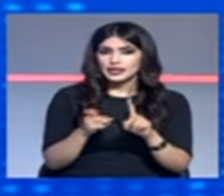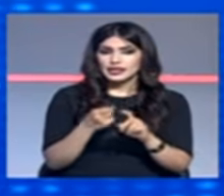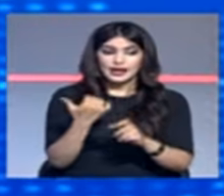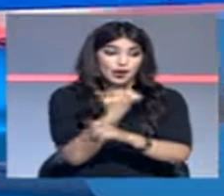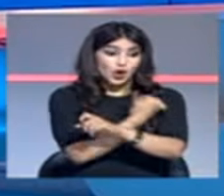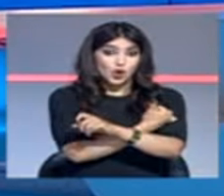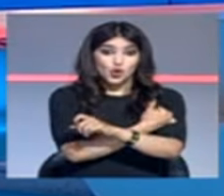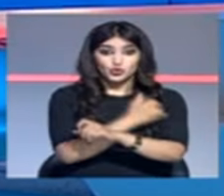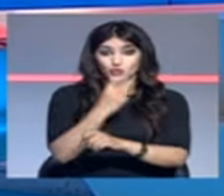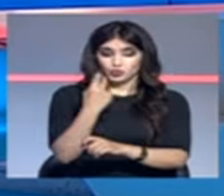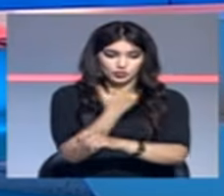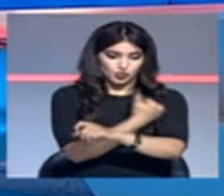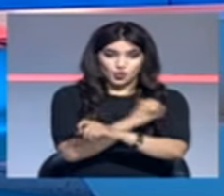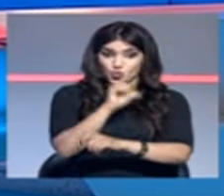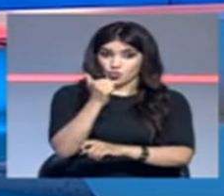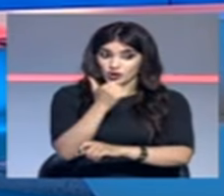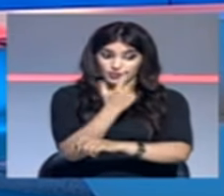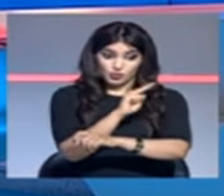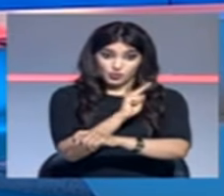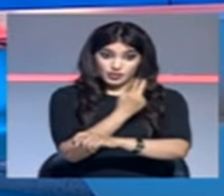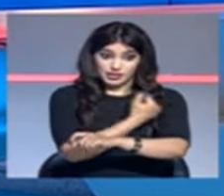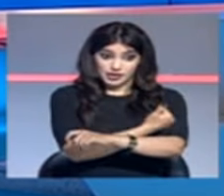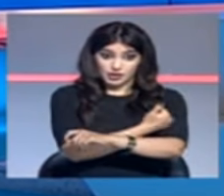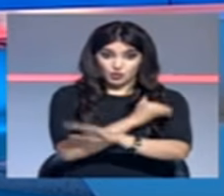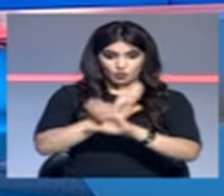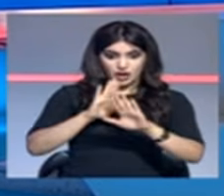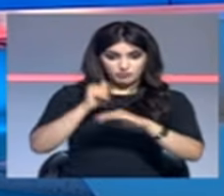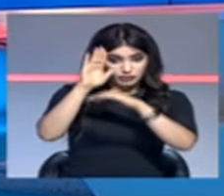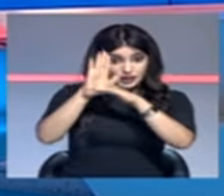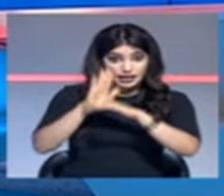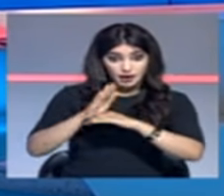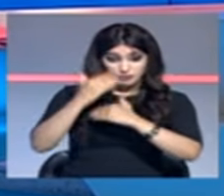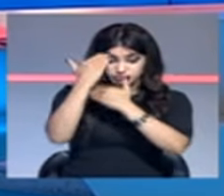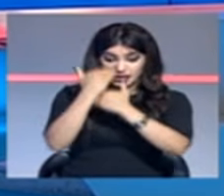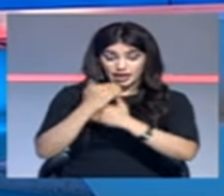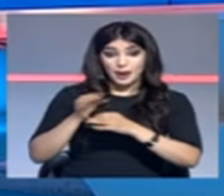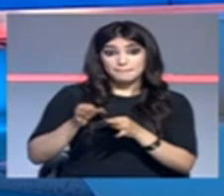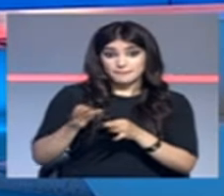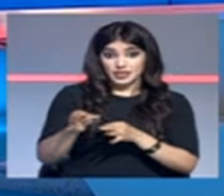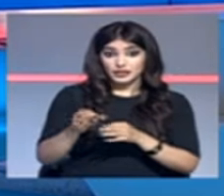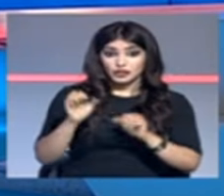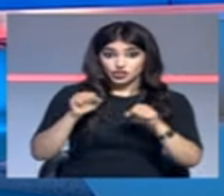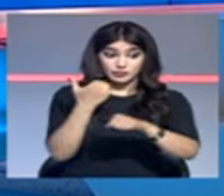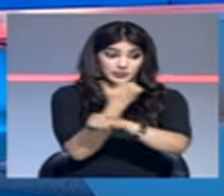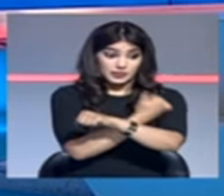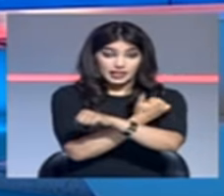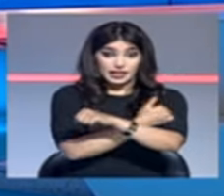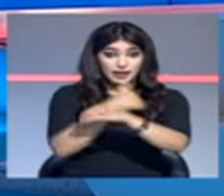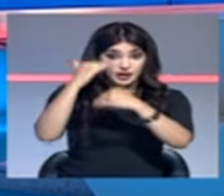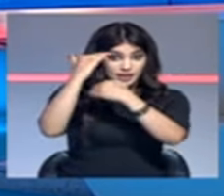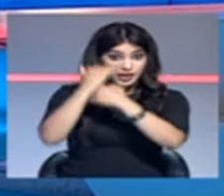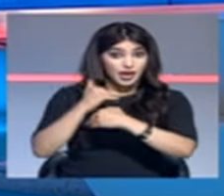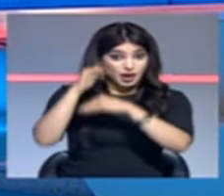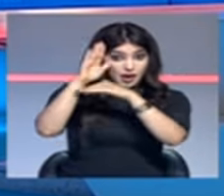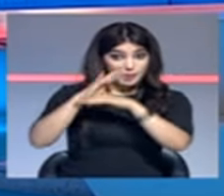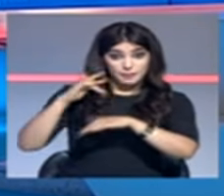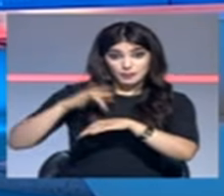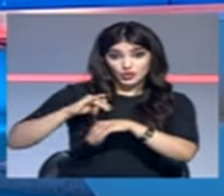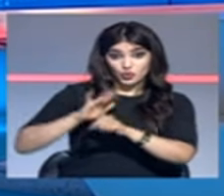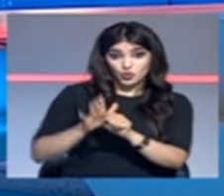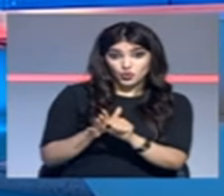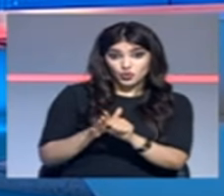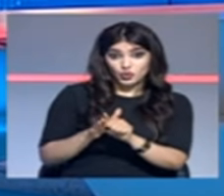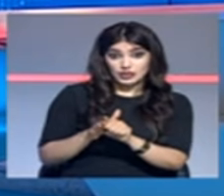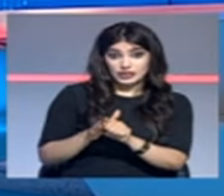تلقيه للجرعتين هل هو محمي من العدوى هل أن التلقيح يمكن أن يمنع من وصول